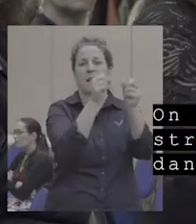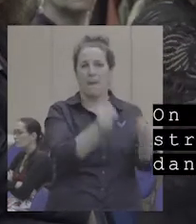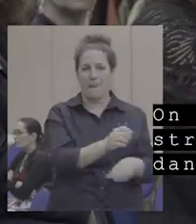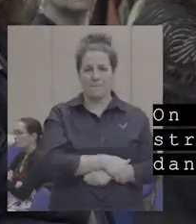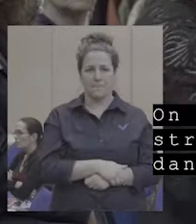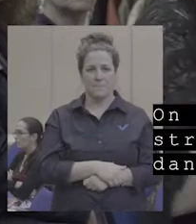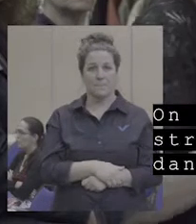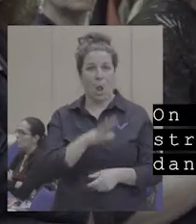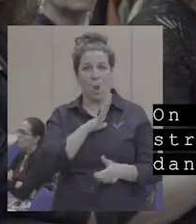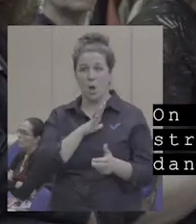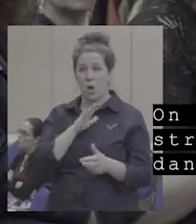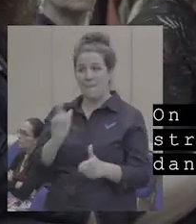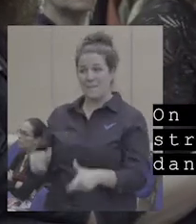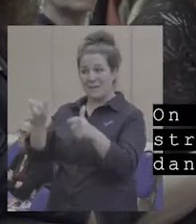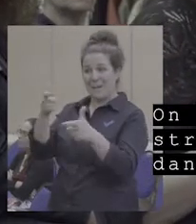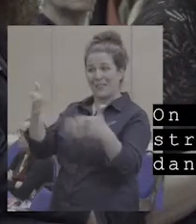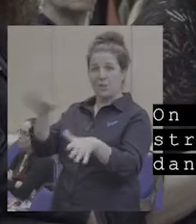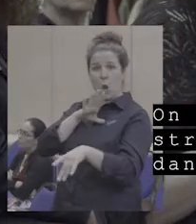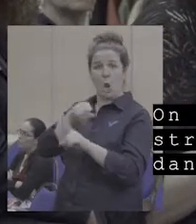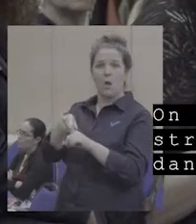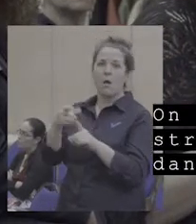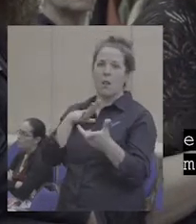contraintes structurelles quand on travaille dans les bâtiments existants.